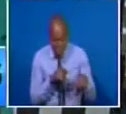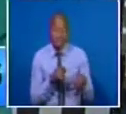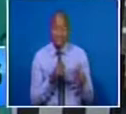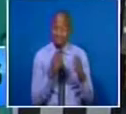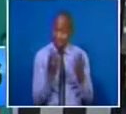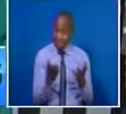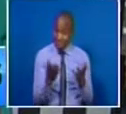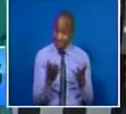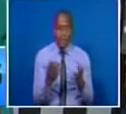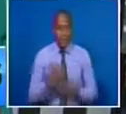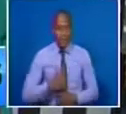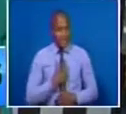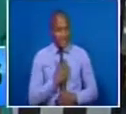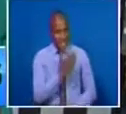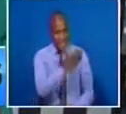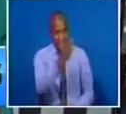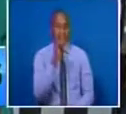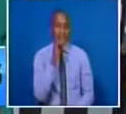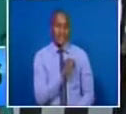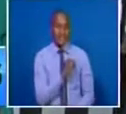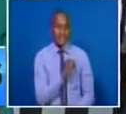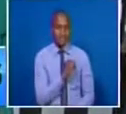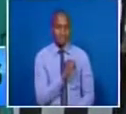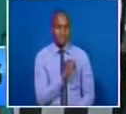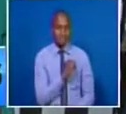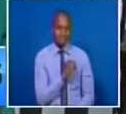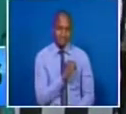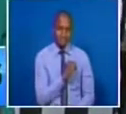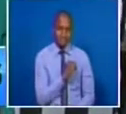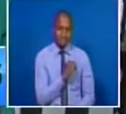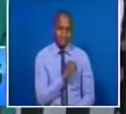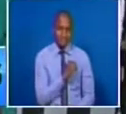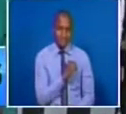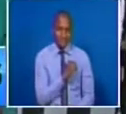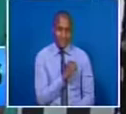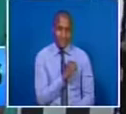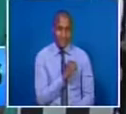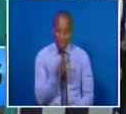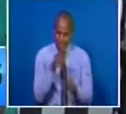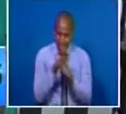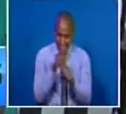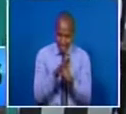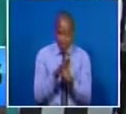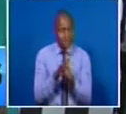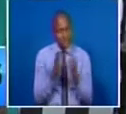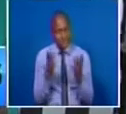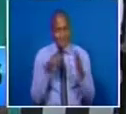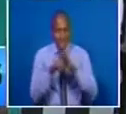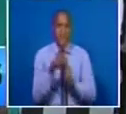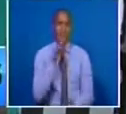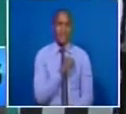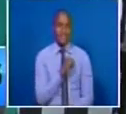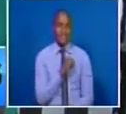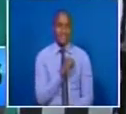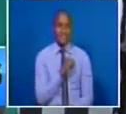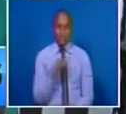tulilokuwa la wageni kuwasili kujiburudisha kabla ya kuingia ukumbini, wengi wao tayari wameshapiga hatua hiyo na